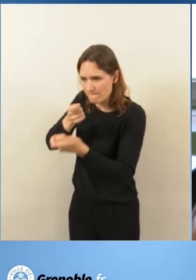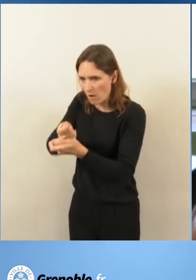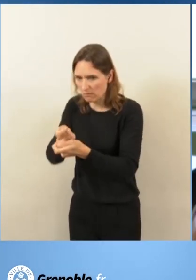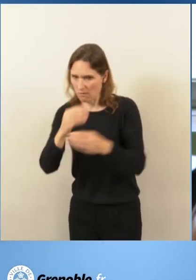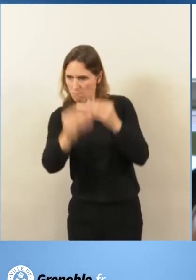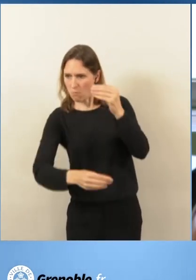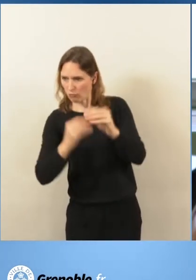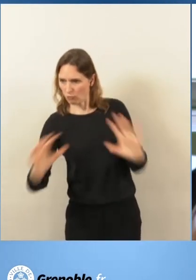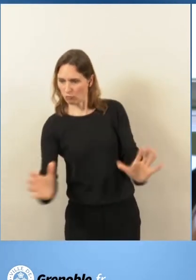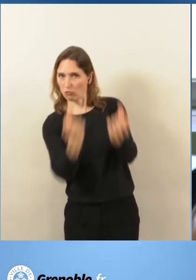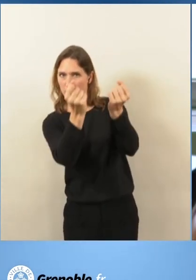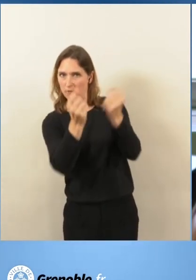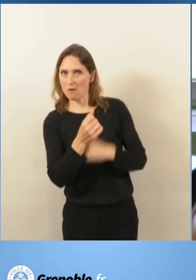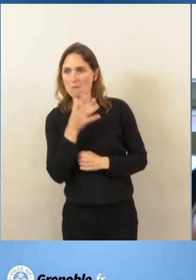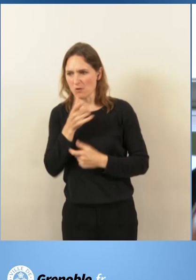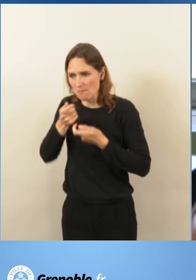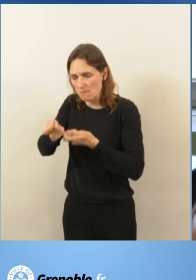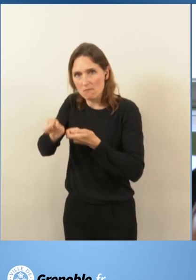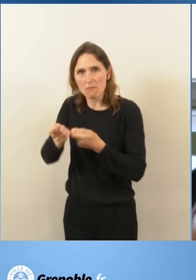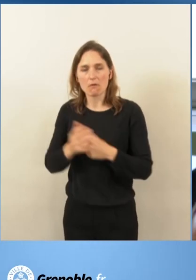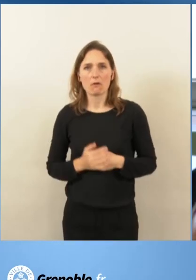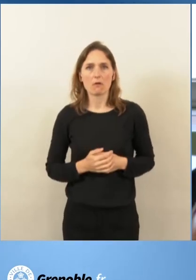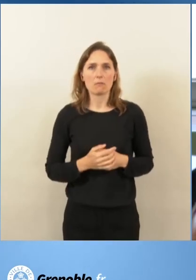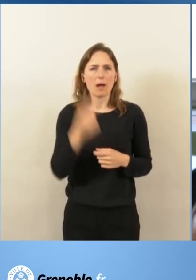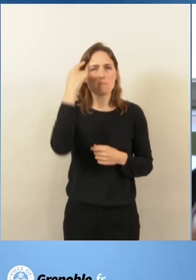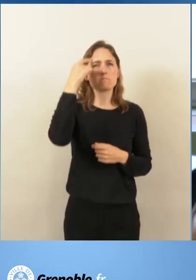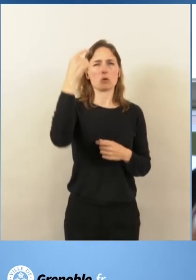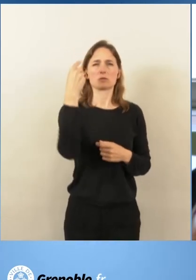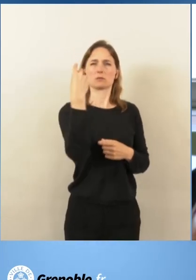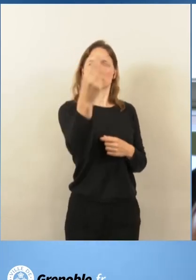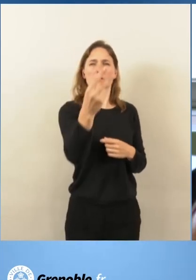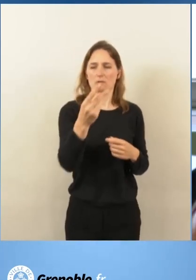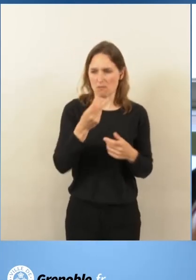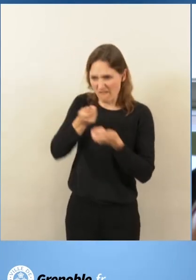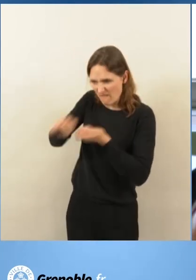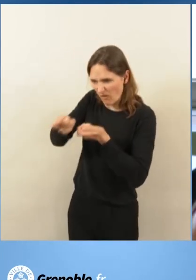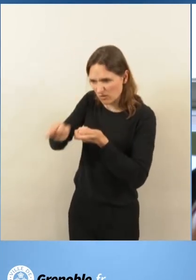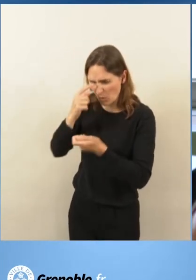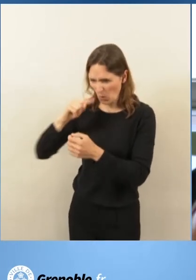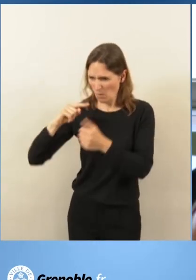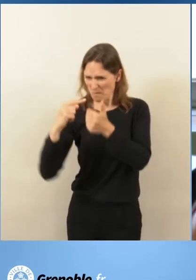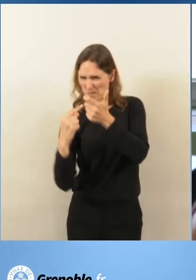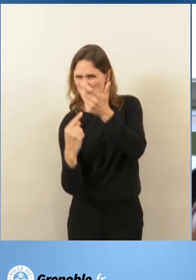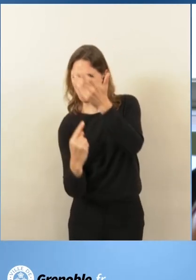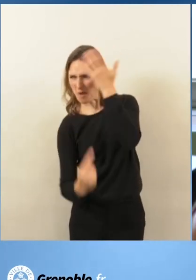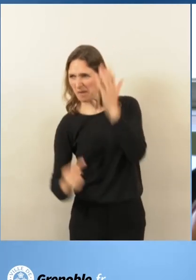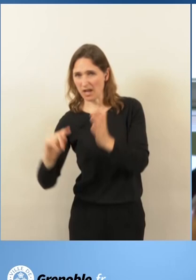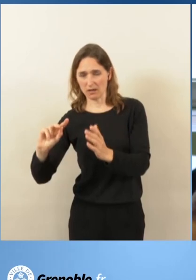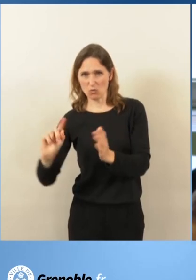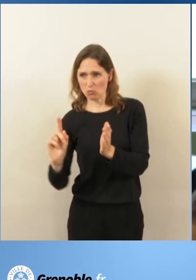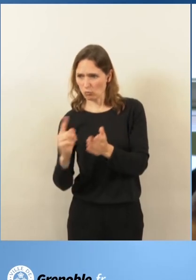il est impossible de leur imposer votre manière de penser avec tant de critères pour tout en faisant cela